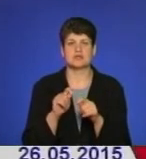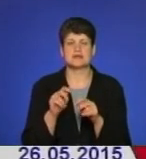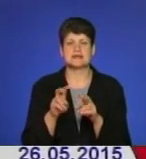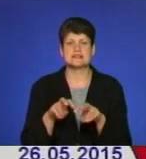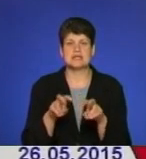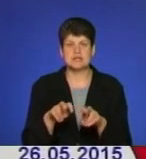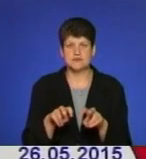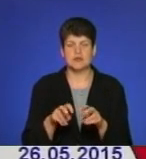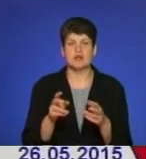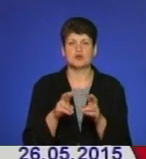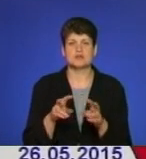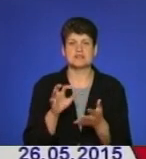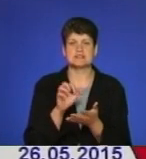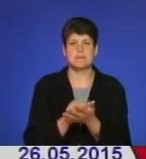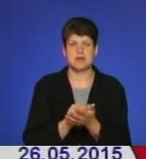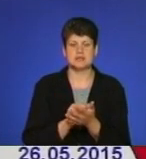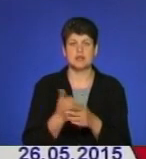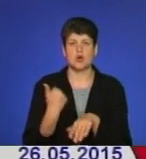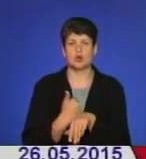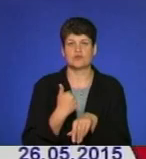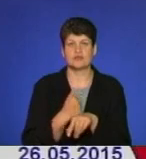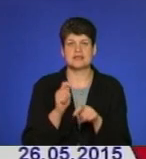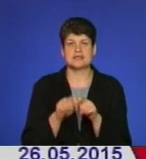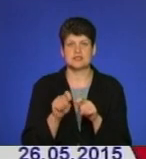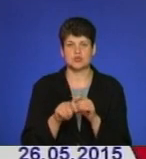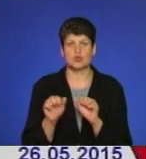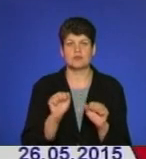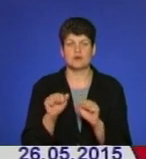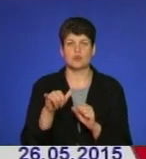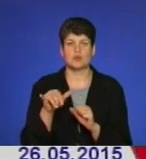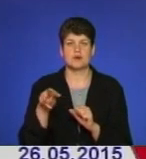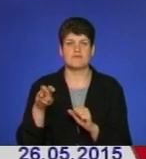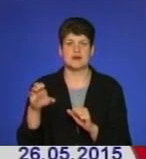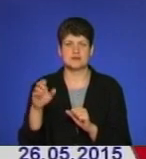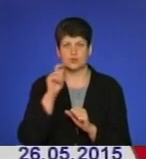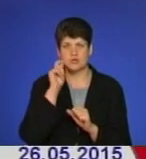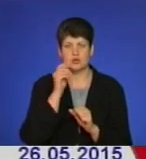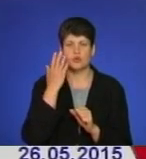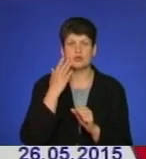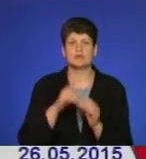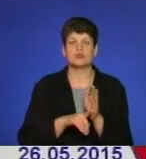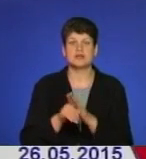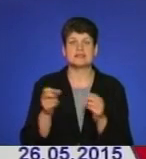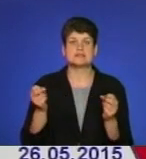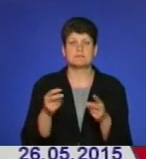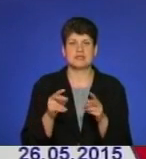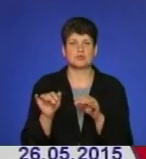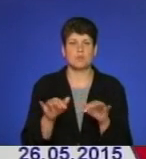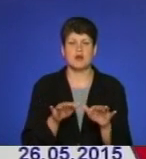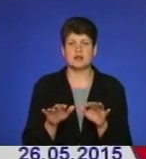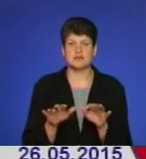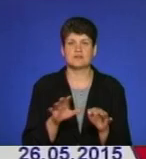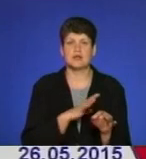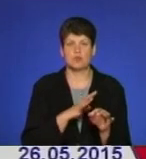Однак розслідуванням займається головне слідче управління МВС України. Коли почалася спецоперація, вона